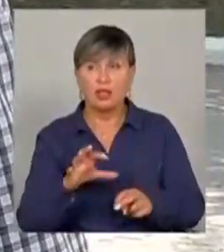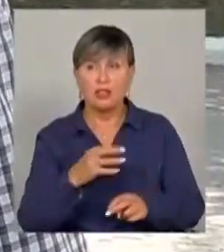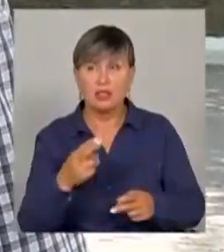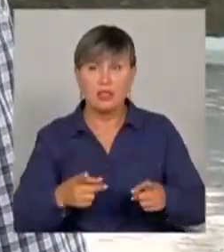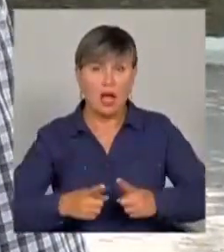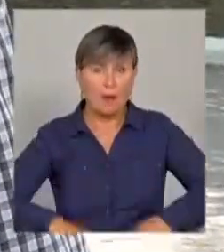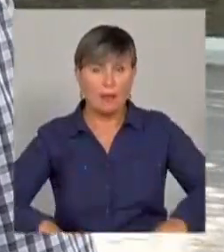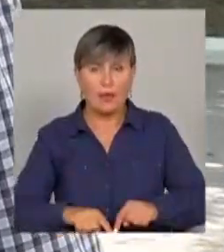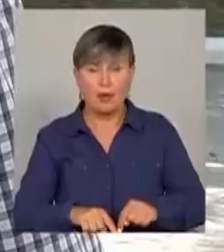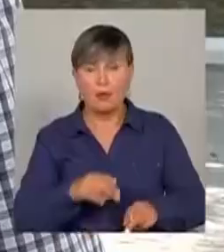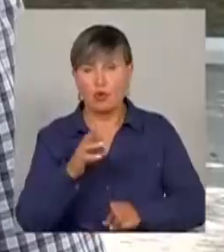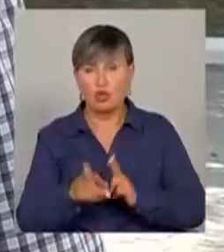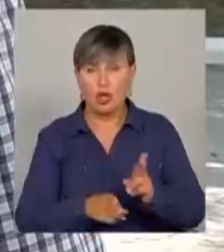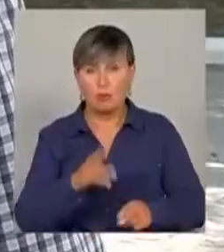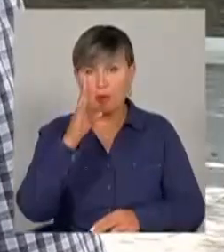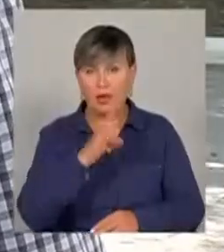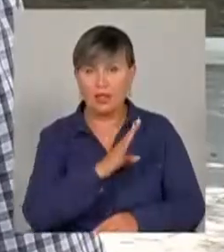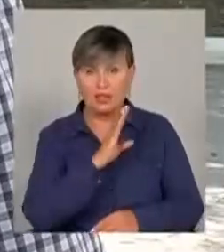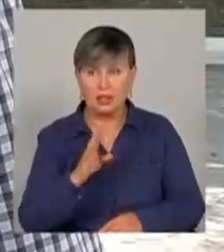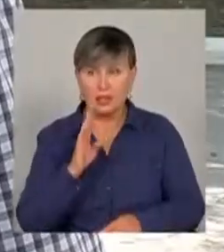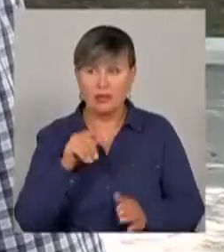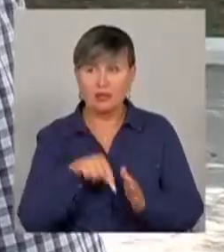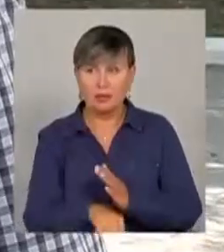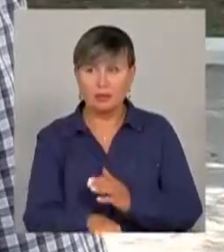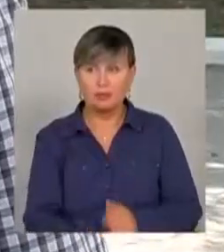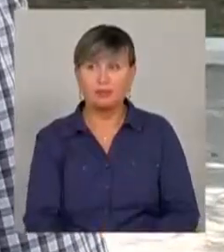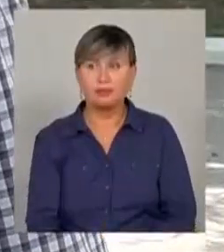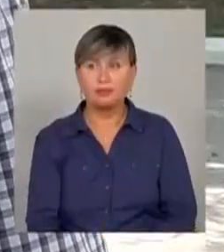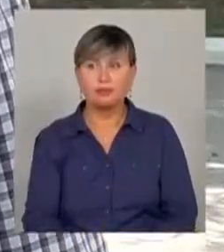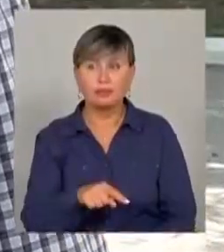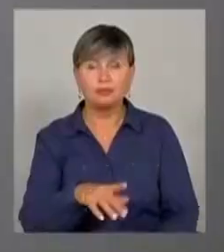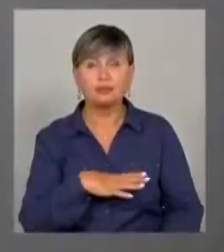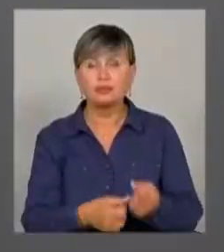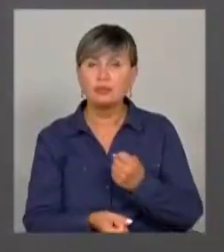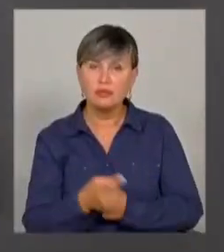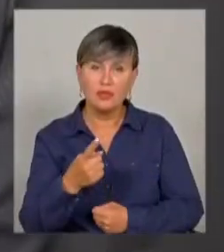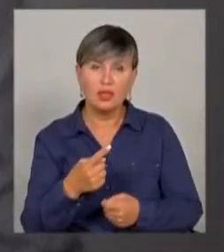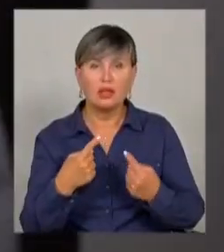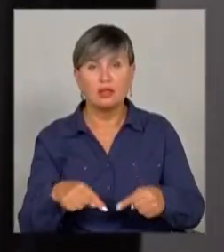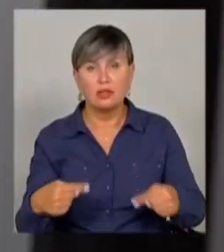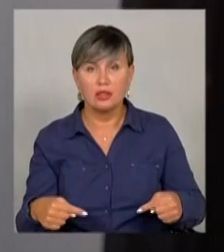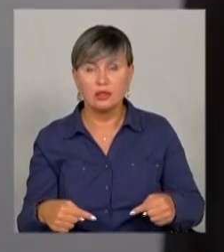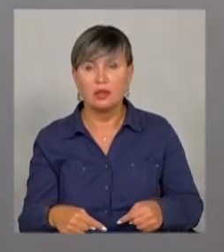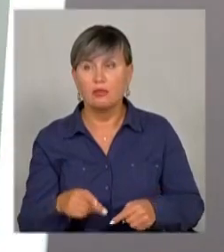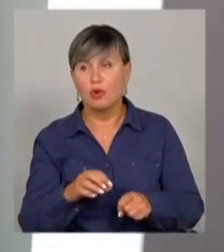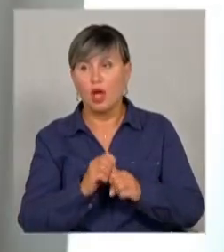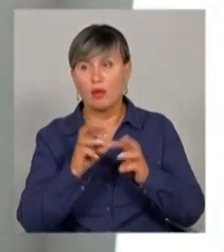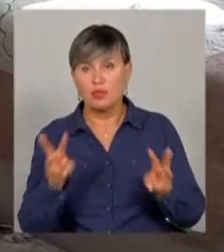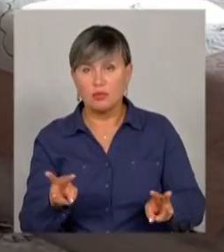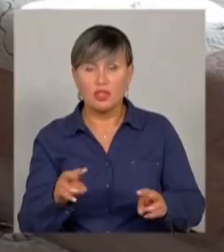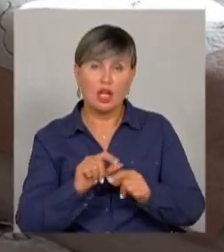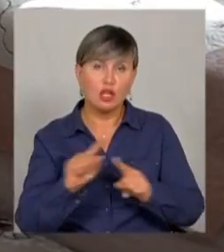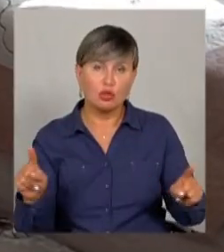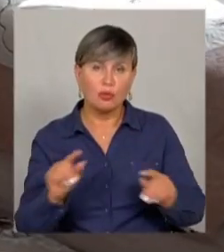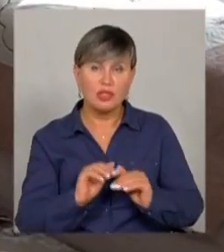объекта по жалобам родителей, в ходе которого были выявлены ряд недостатков по обеспечению особенных детей